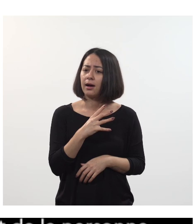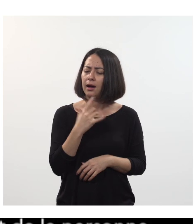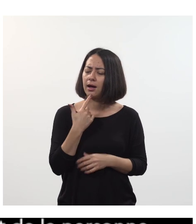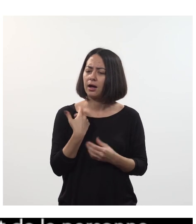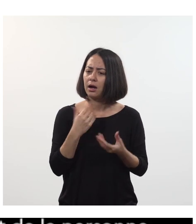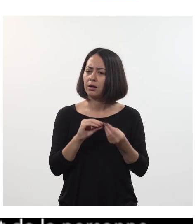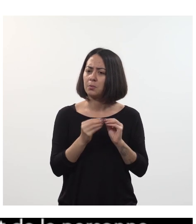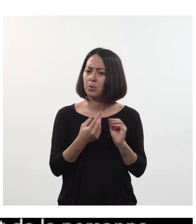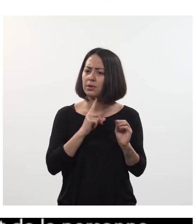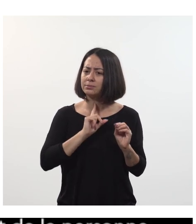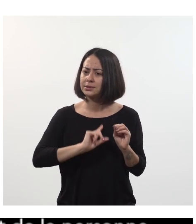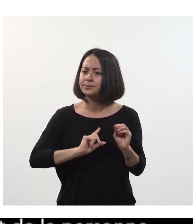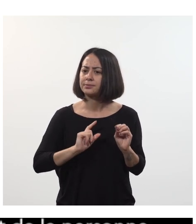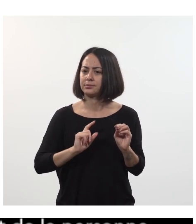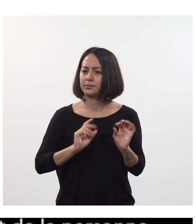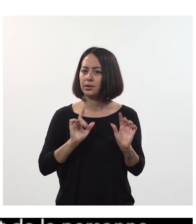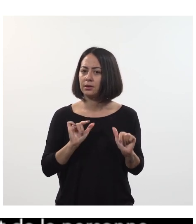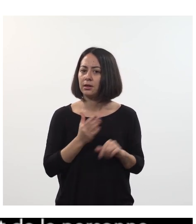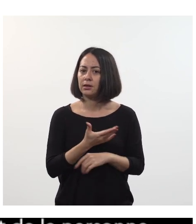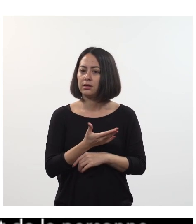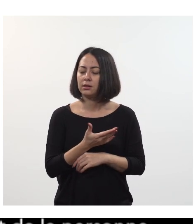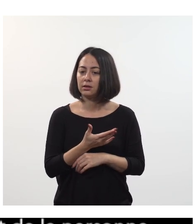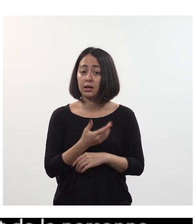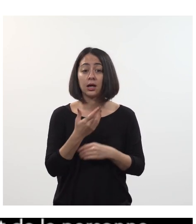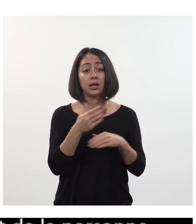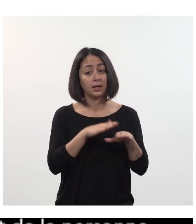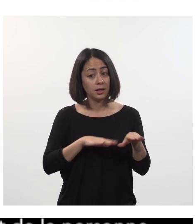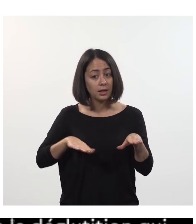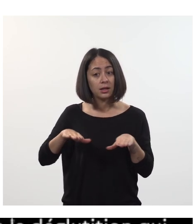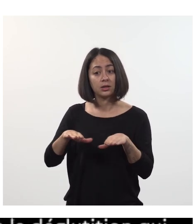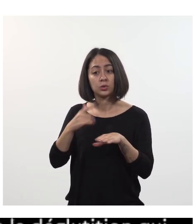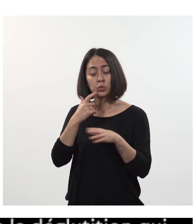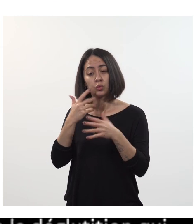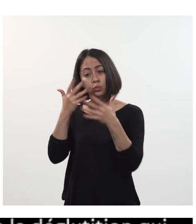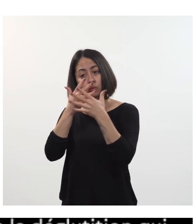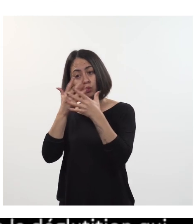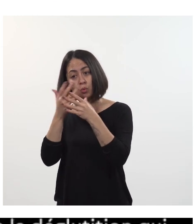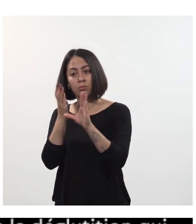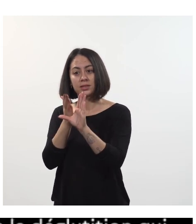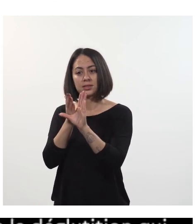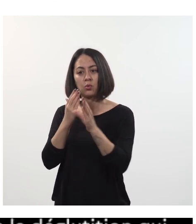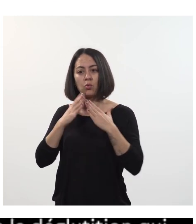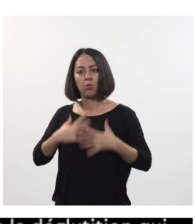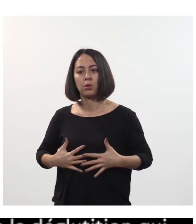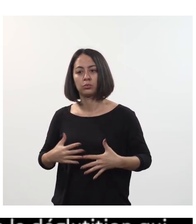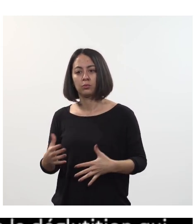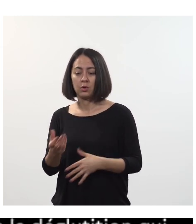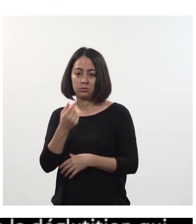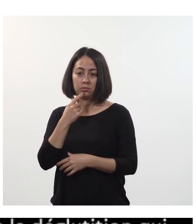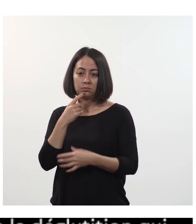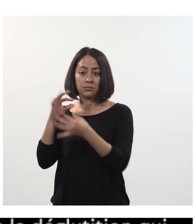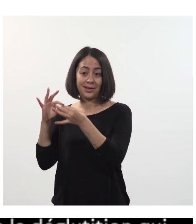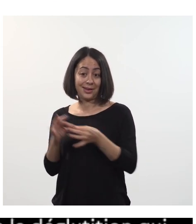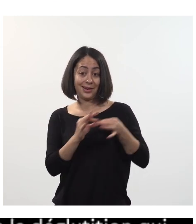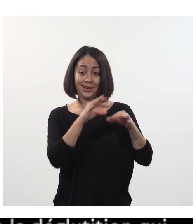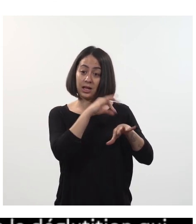hein, aussi. Et puis les troubles psychocomportementaux qui peuvent être associés, bien sûr, à la